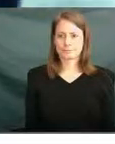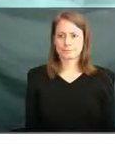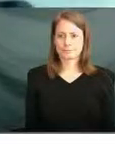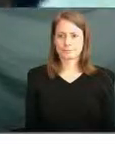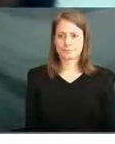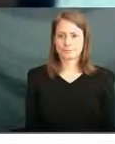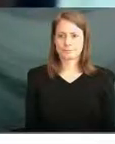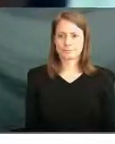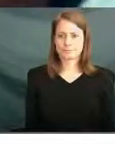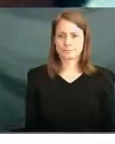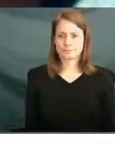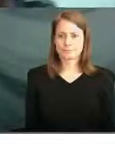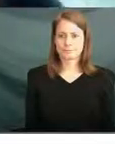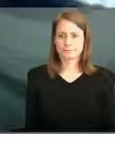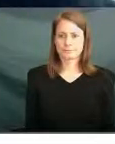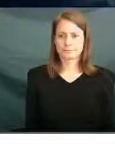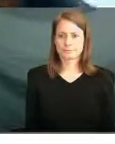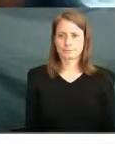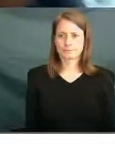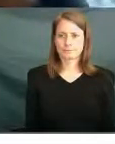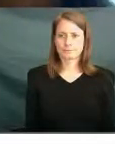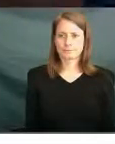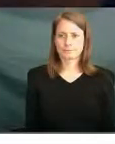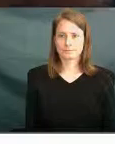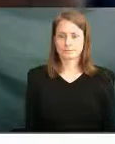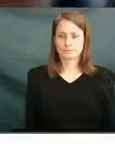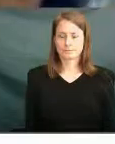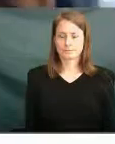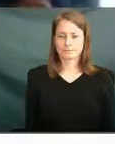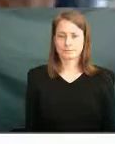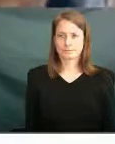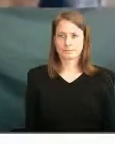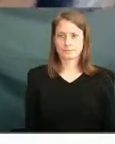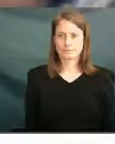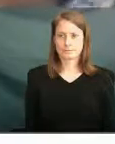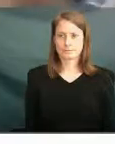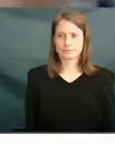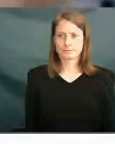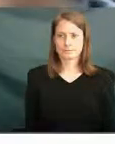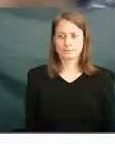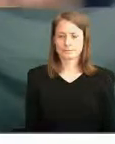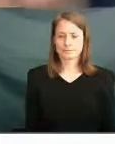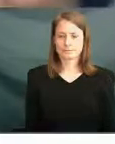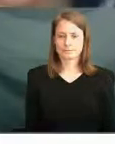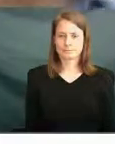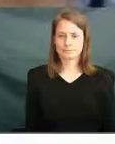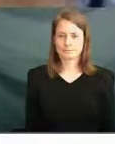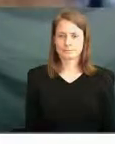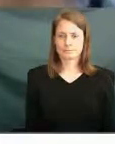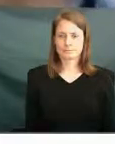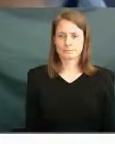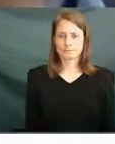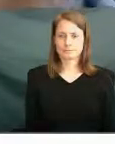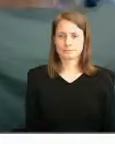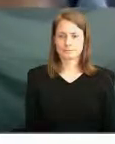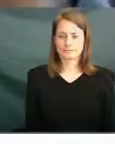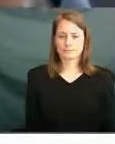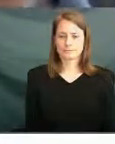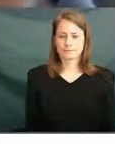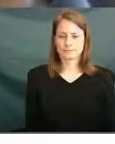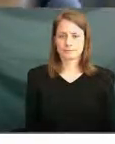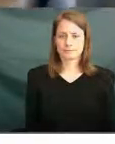Så sier de eldre at vi banker deg hvis du sier det til læreren. Det fortsatt noen som gjør det? Ja. Det ting som dere mener at vi må jobbe